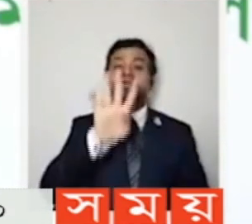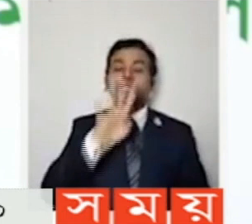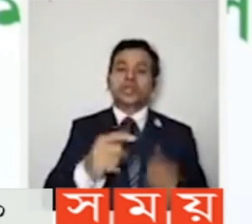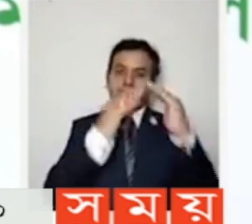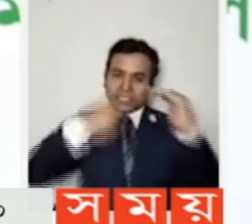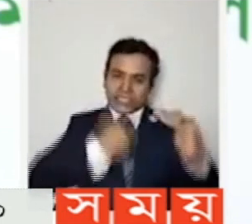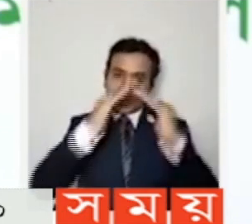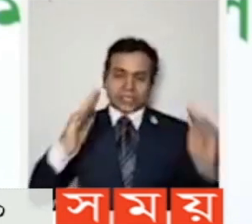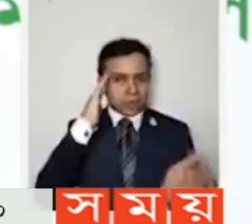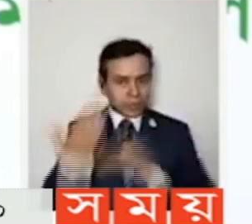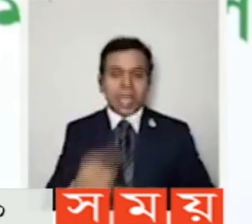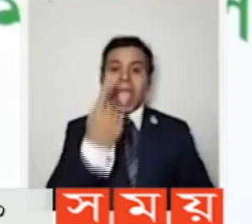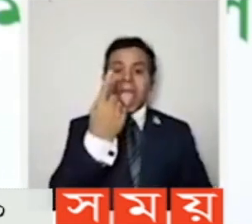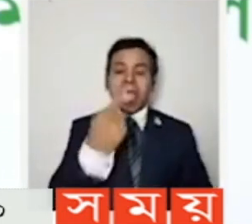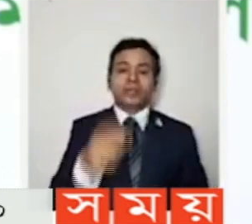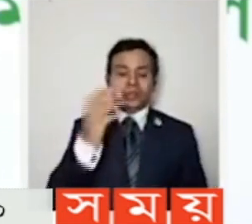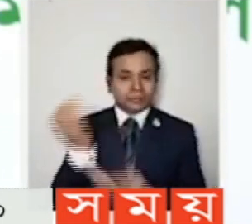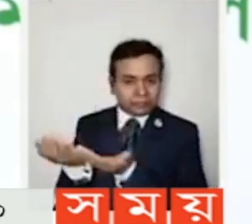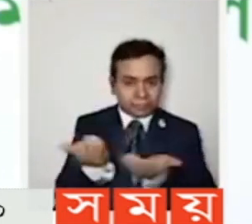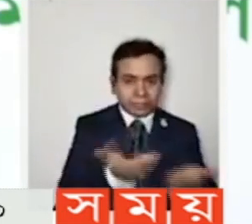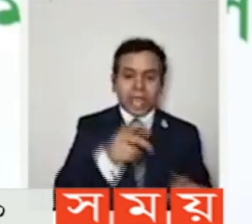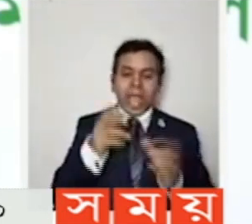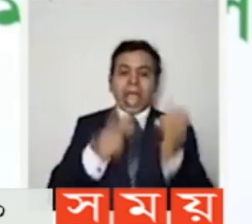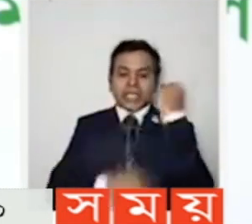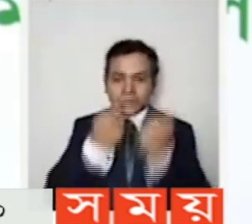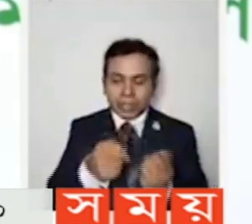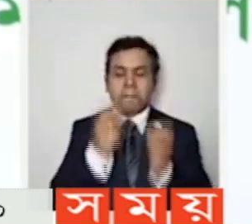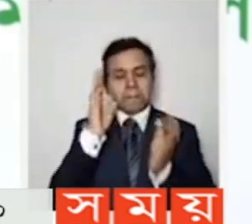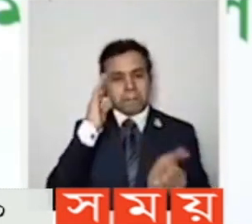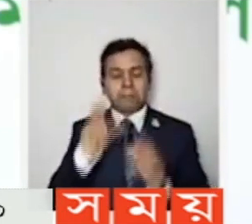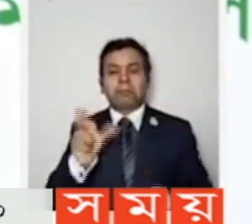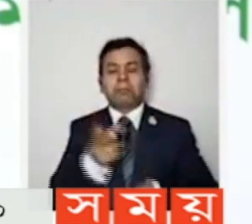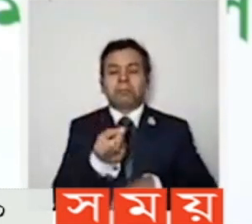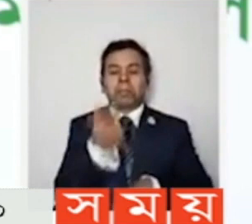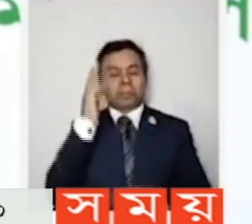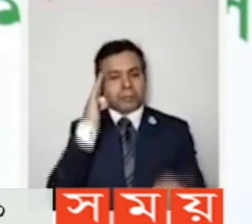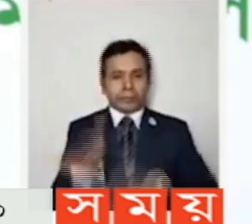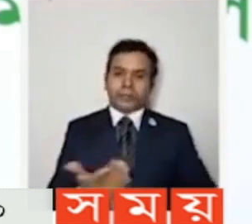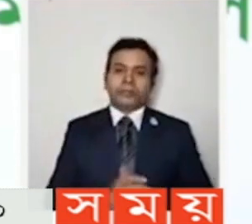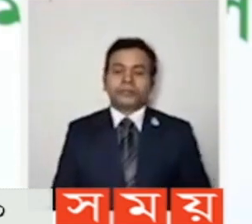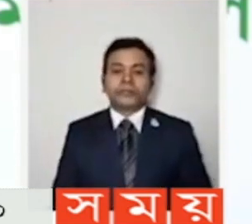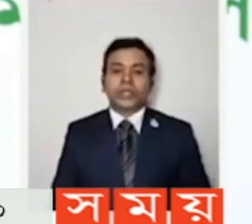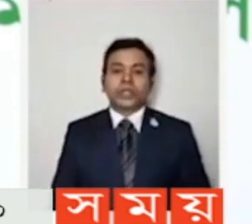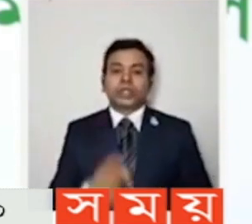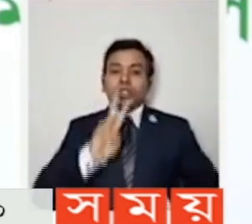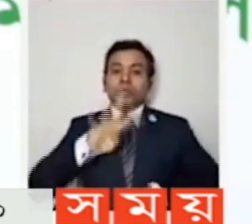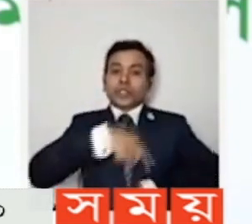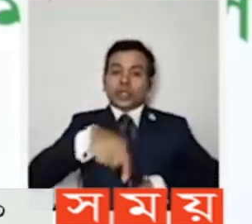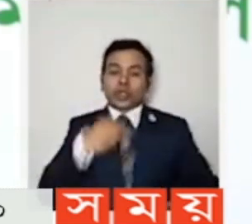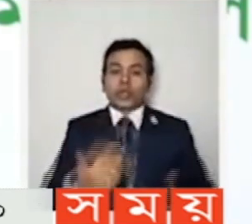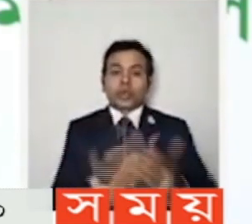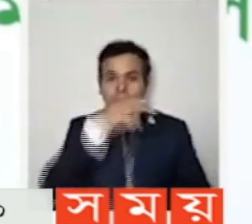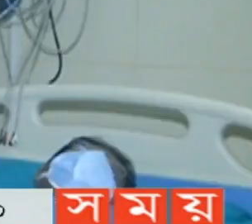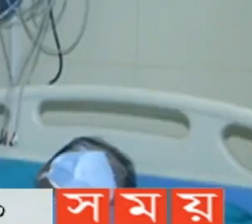জন। 15 জন হসপিটালে মৃত্যুবরণ করেছেন, 4 জন বাড়িতে মৃত্যুবরণ করেছেন এবং 1 জন মৃত অবস্থায়